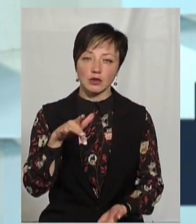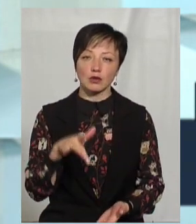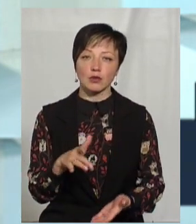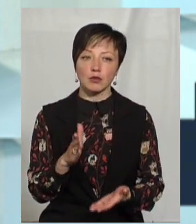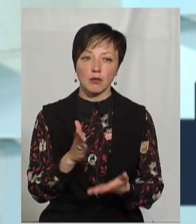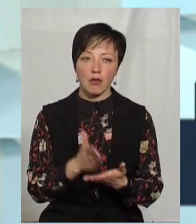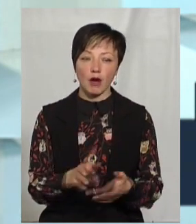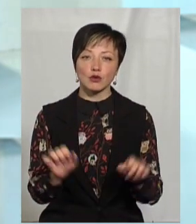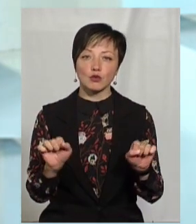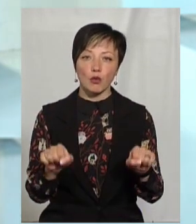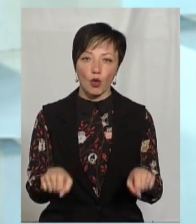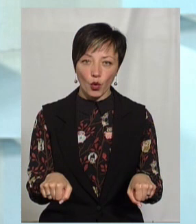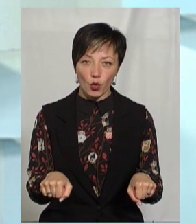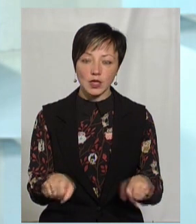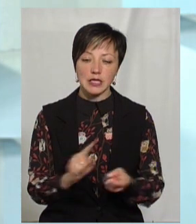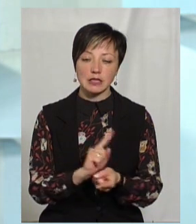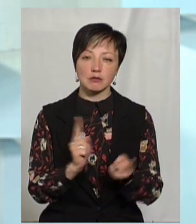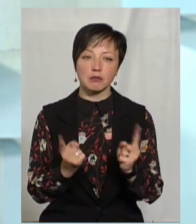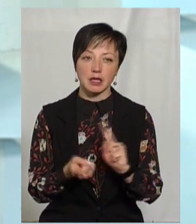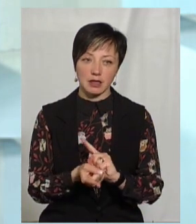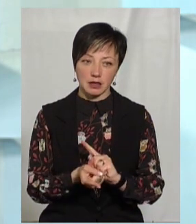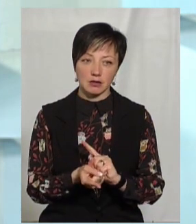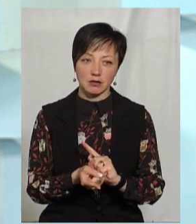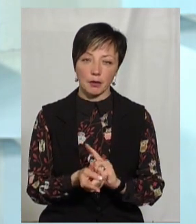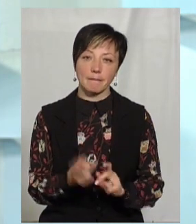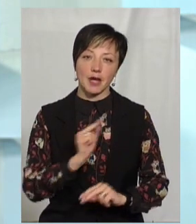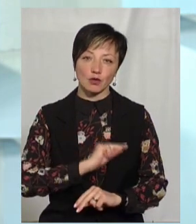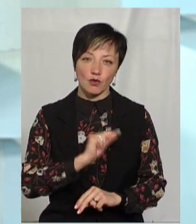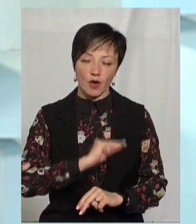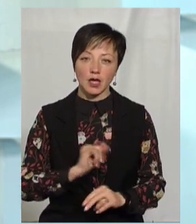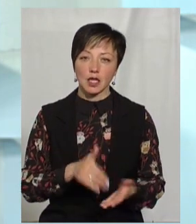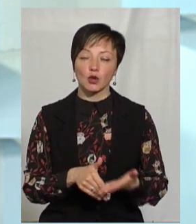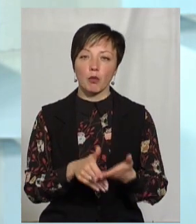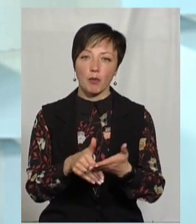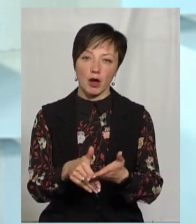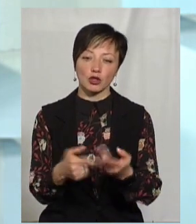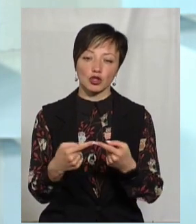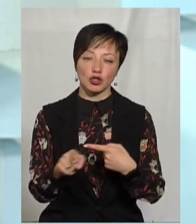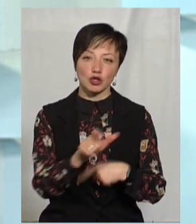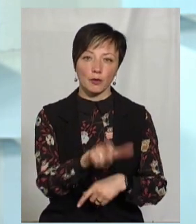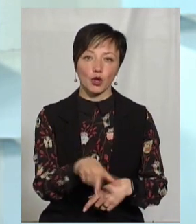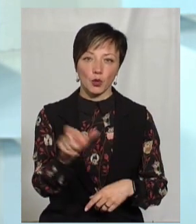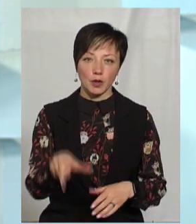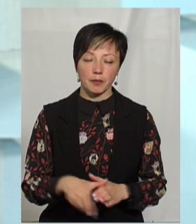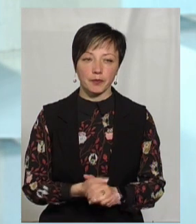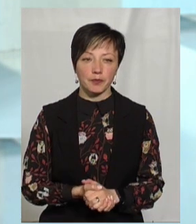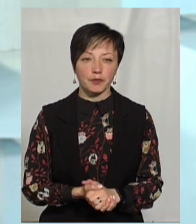мають змогу вже зміненими працювати і допомагати іншим людям.